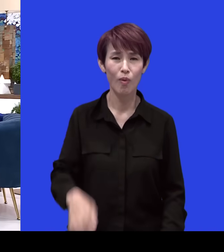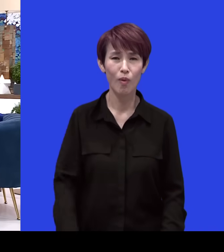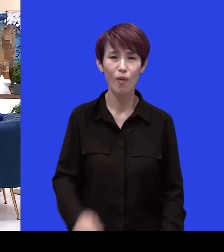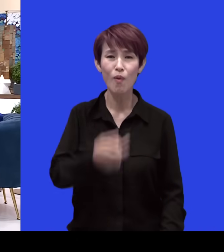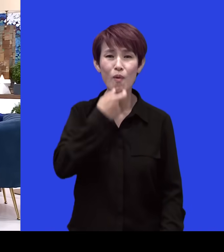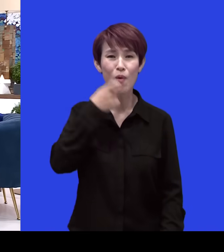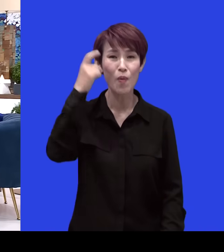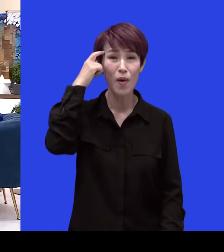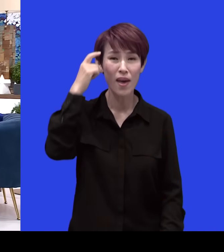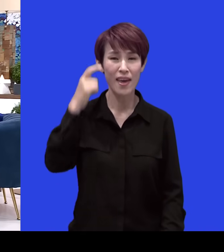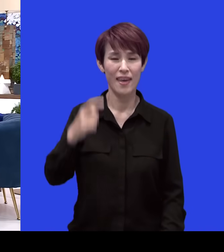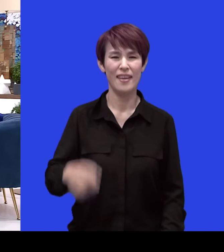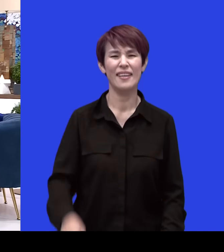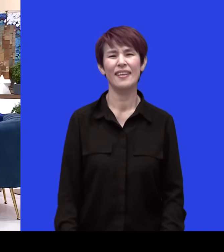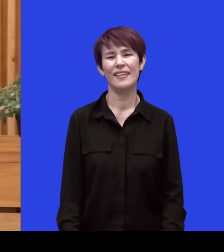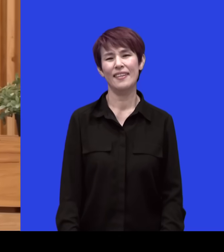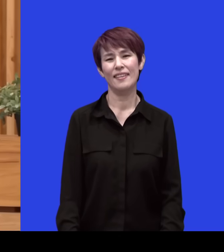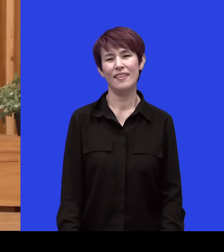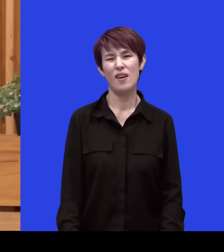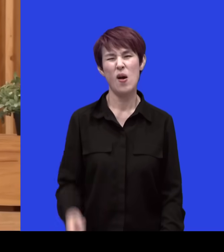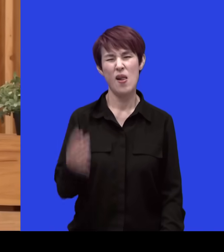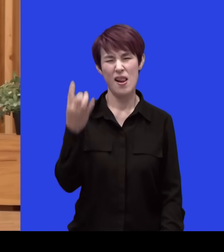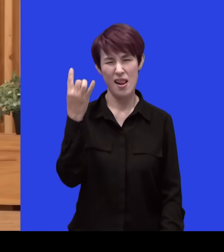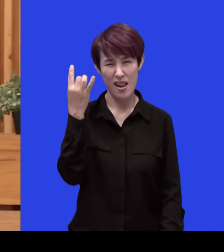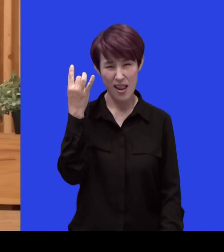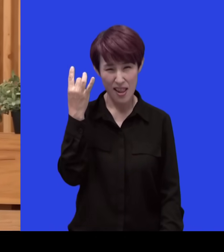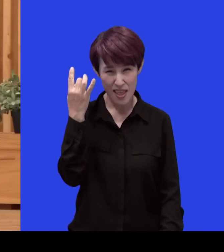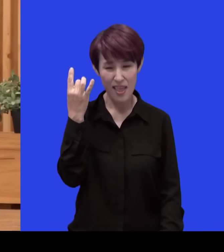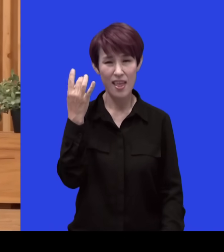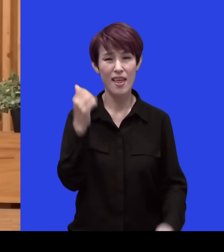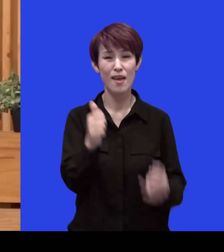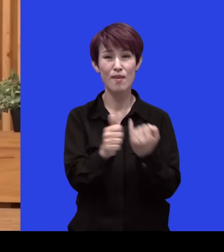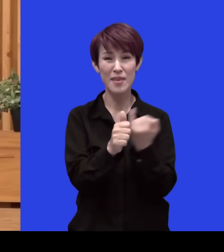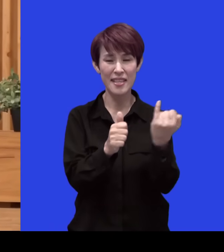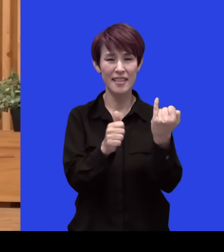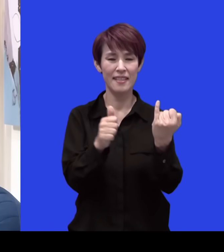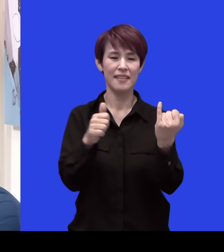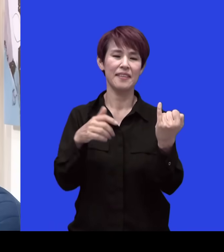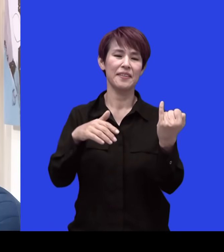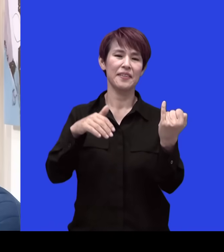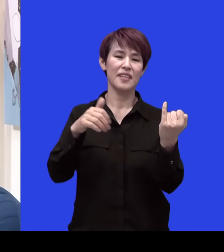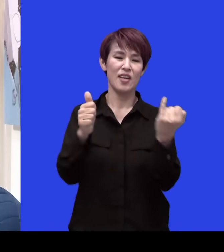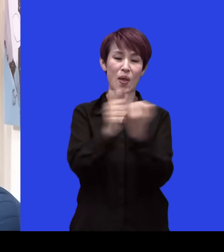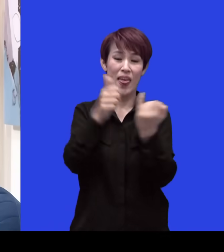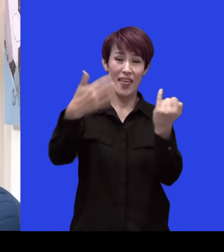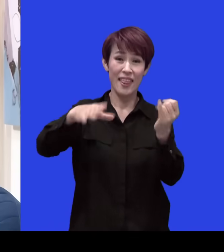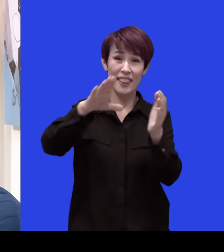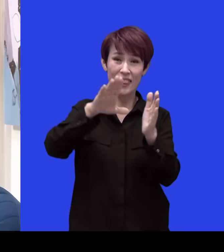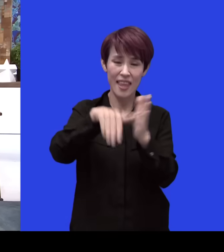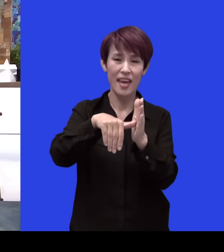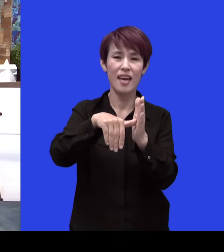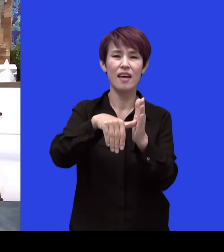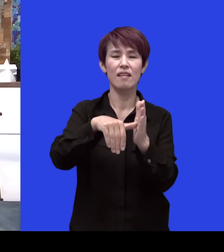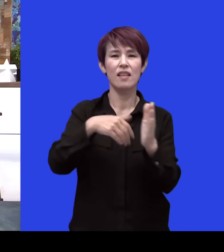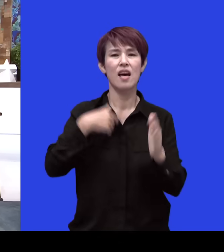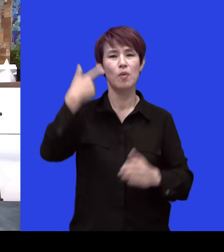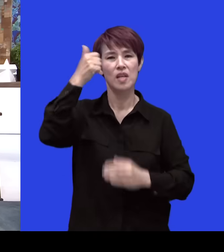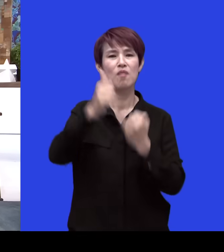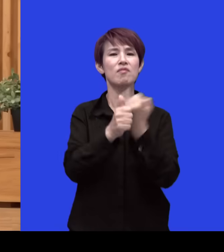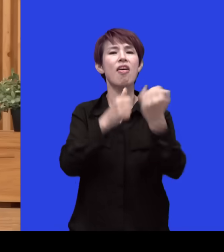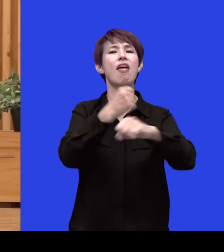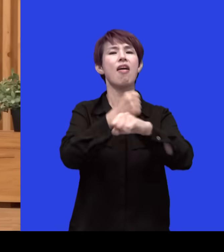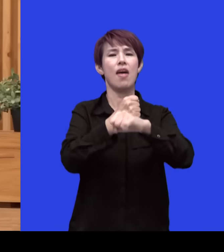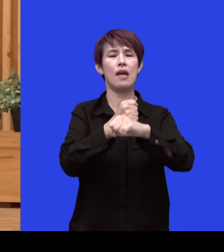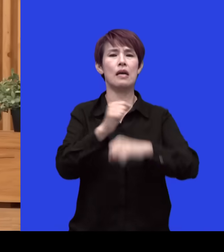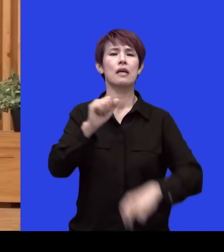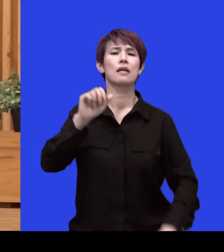하여튼 원래는 사실은 네. 나중에 얘기 들으니까 처녀 때 예. 목사 부인 되겠다고 소원도 했었대요.